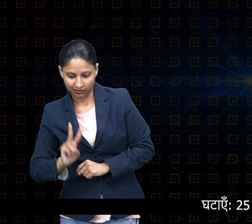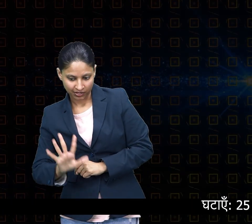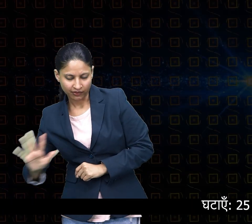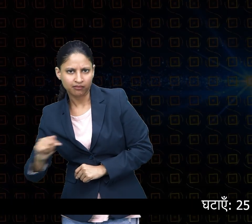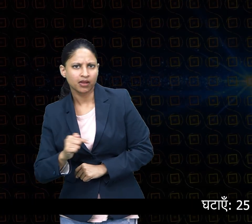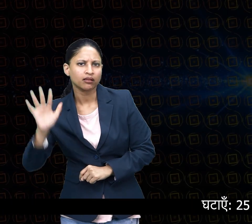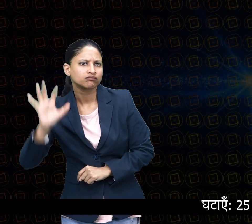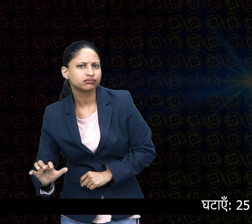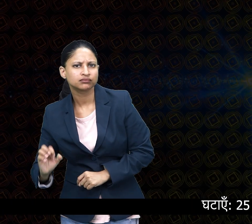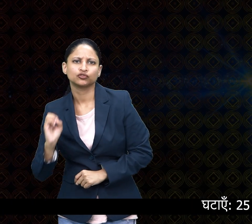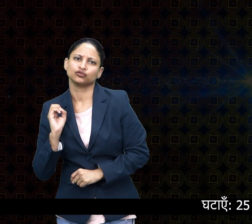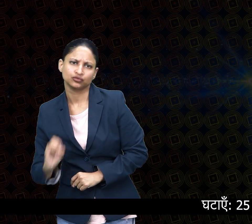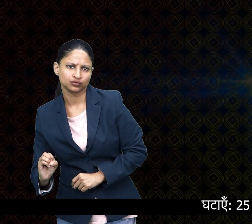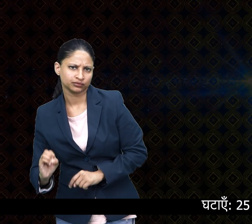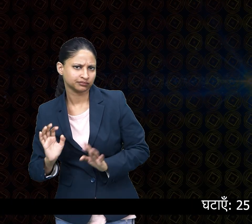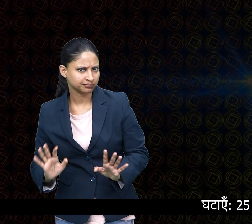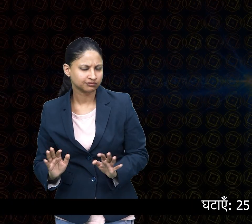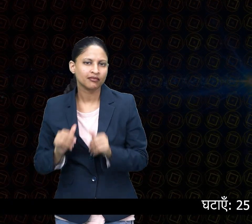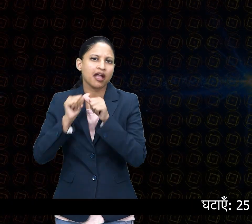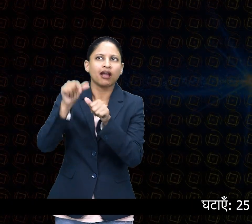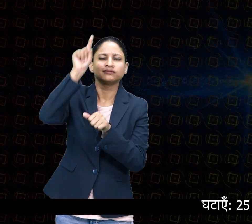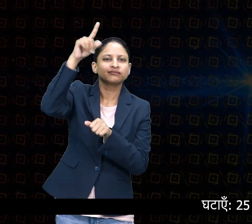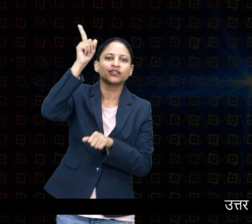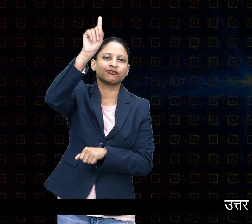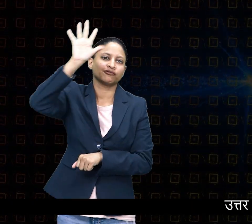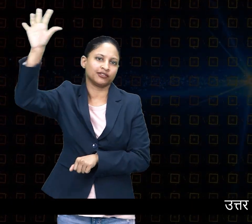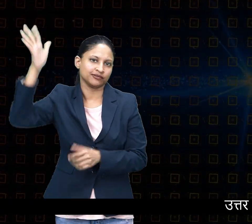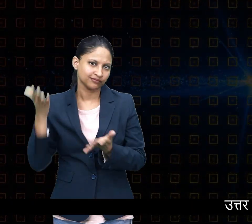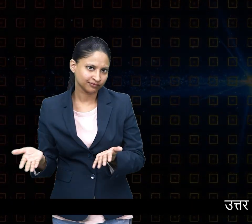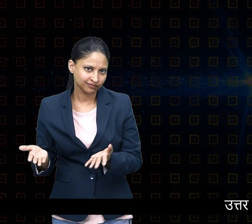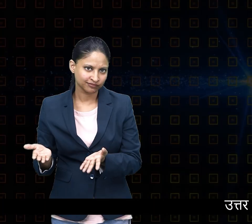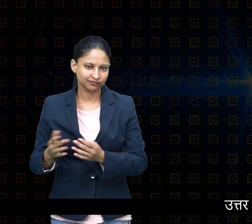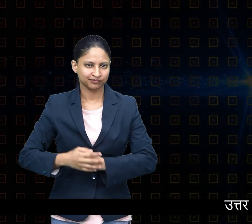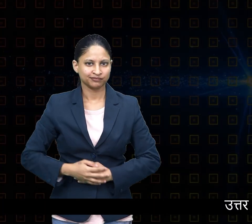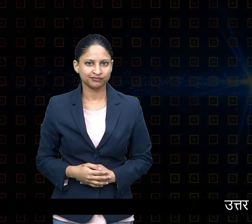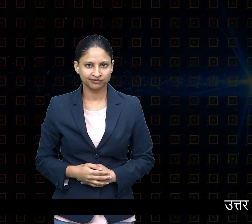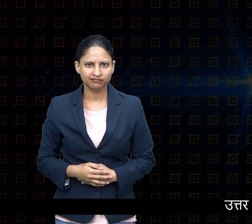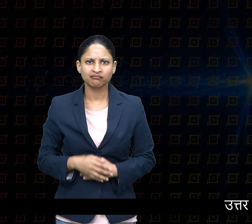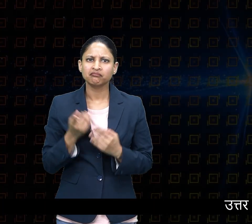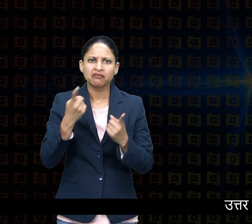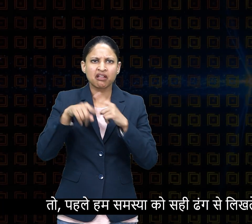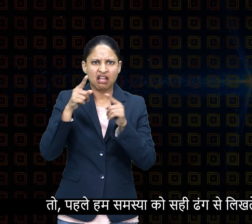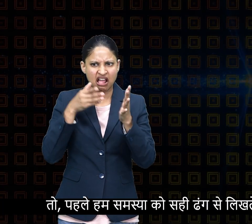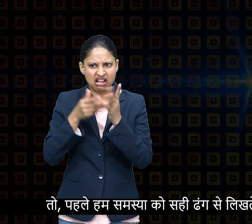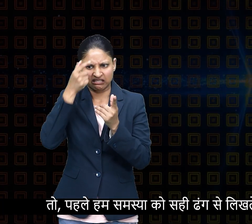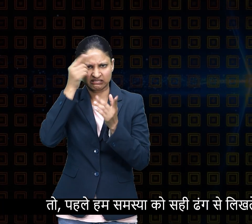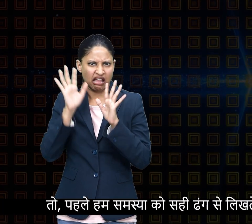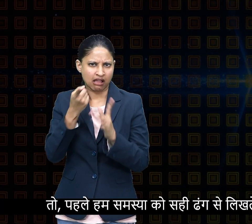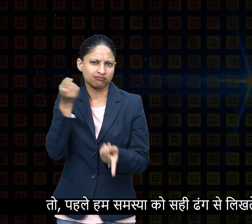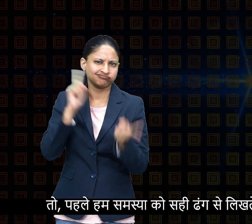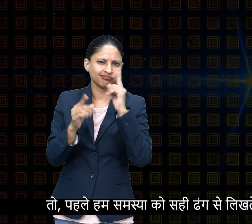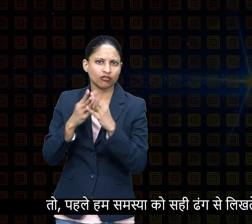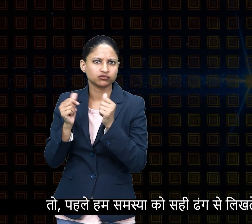घटाएं, 25 घटा 25 बराबर 0। तो उत्तर है 15। तो पहले